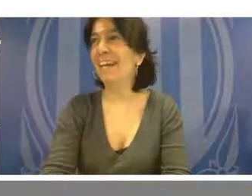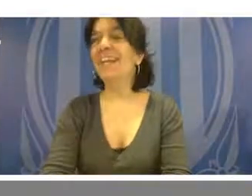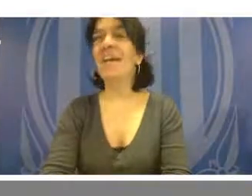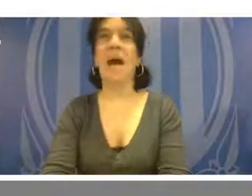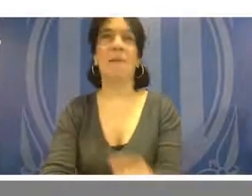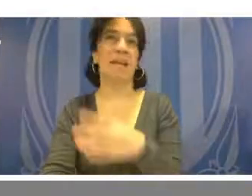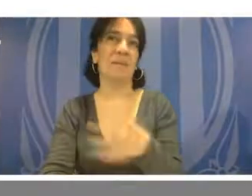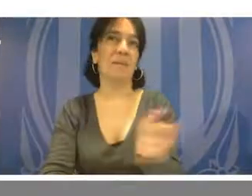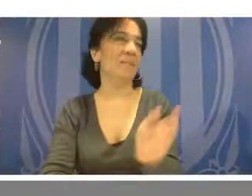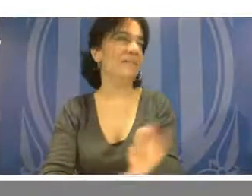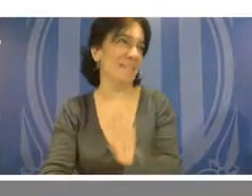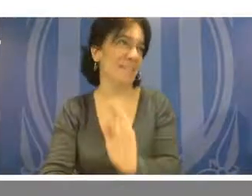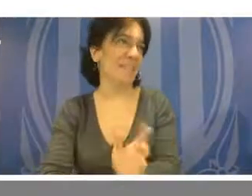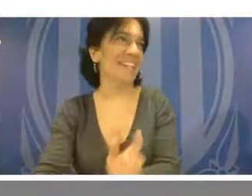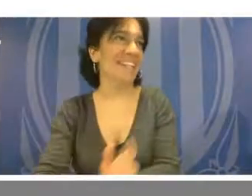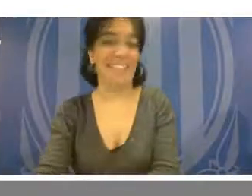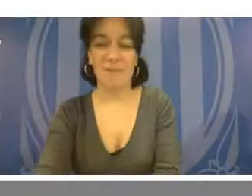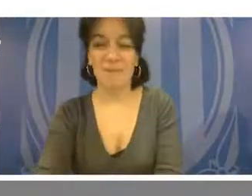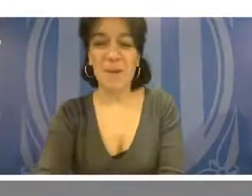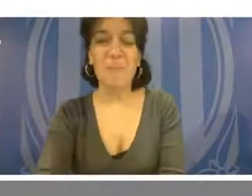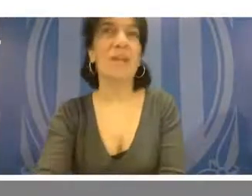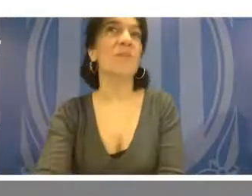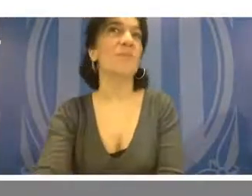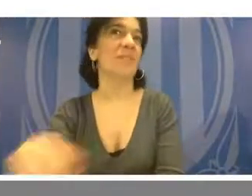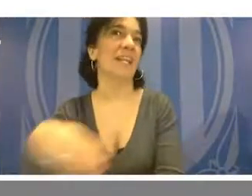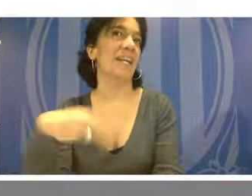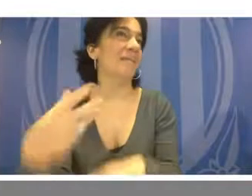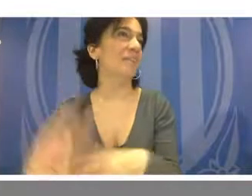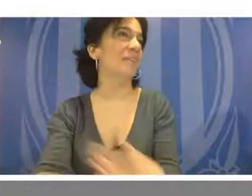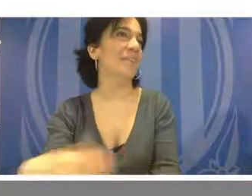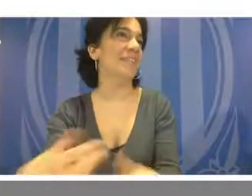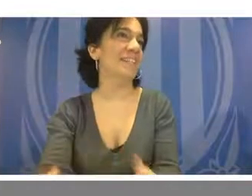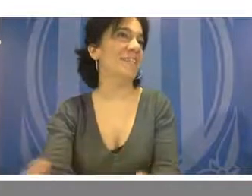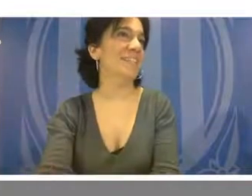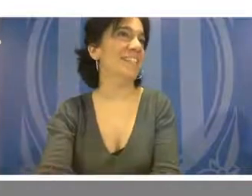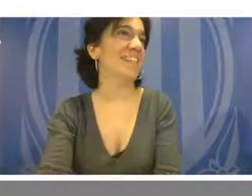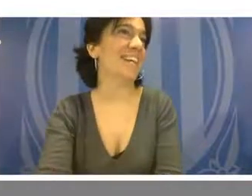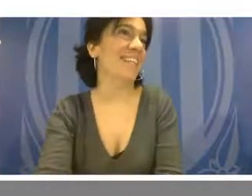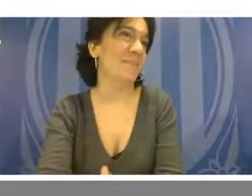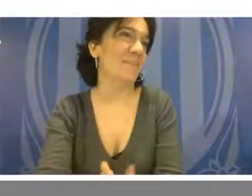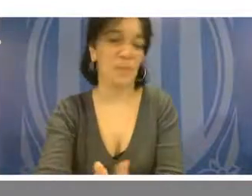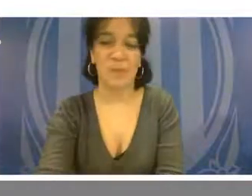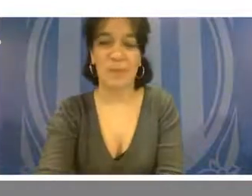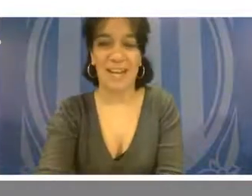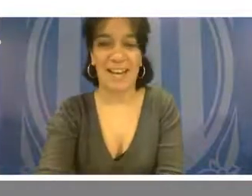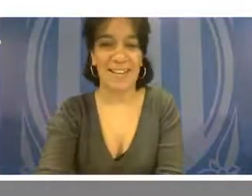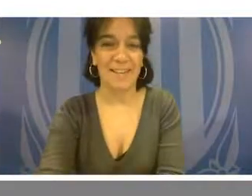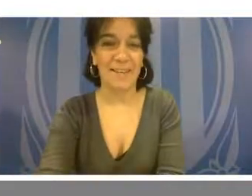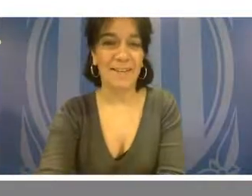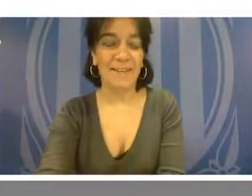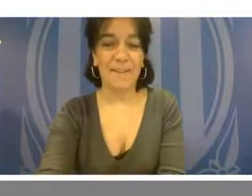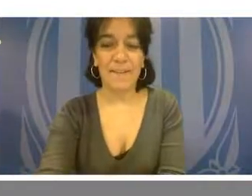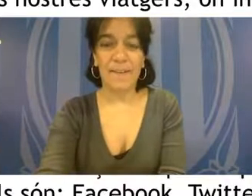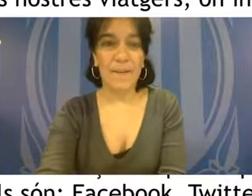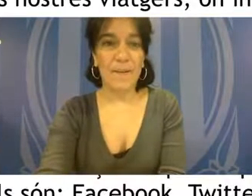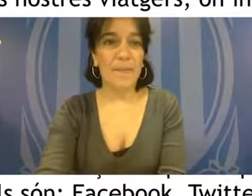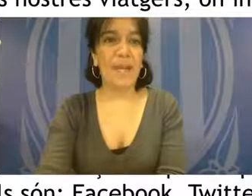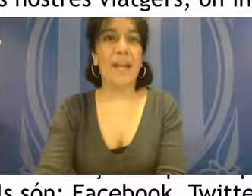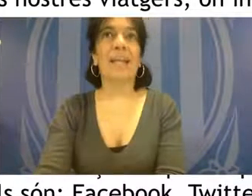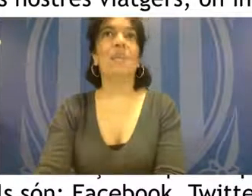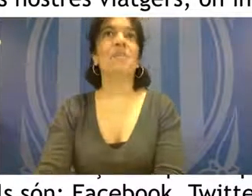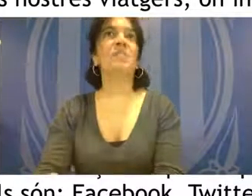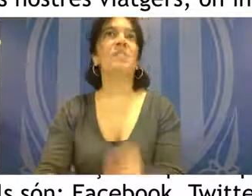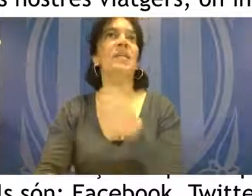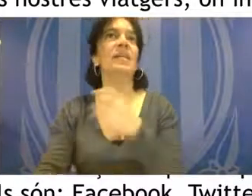setmana amb aquest bon temps que sembla que tindrem perquè us mostrarem diferents imatges de Catalunya que espero us agradin.